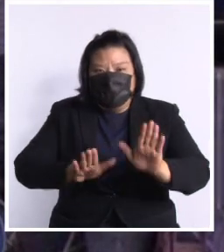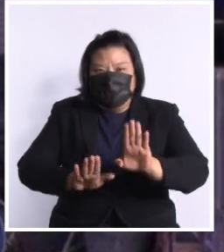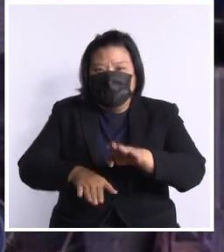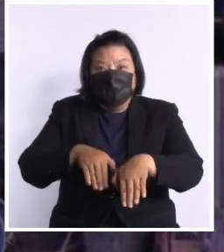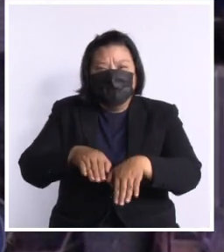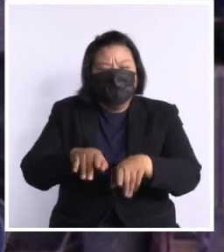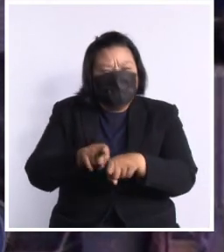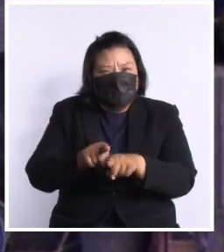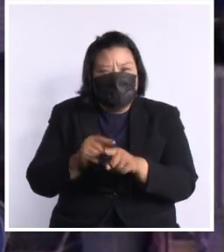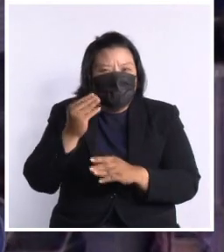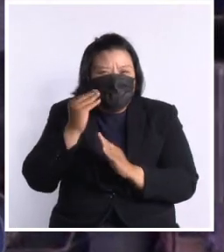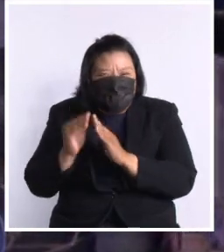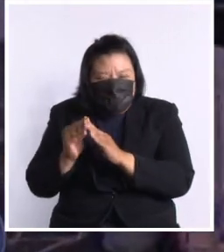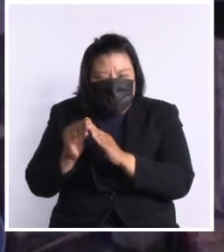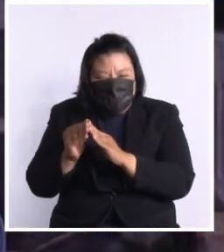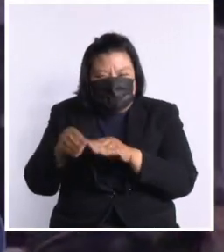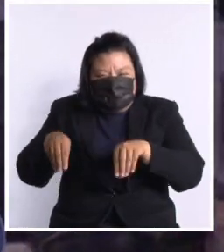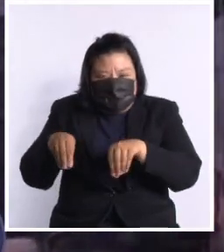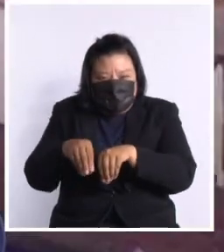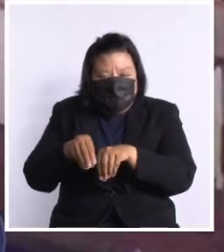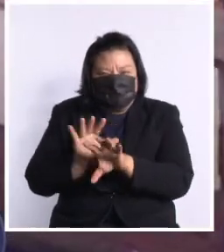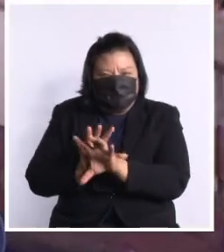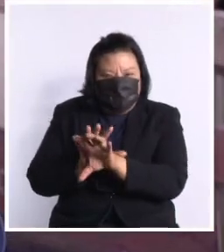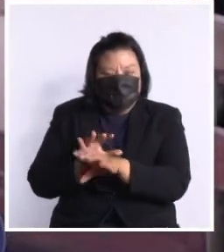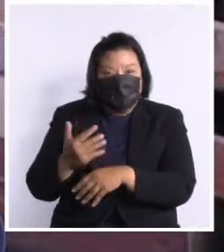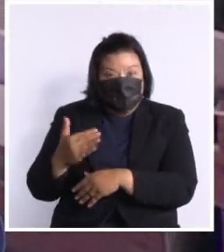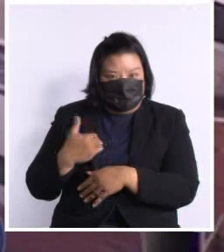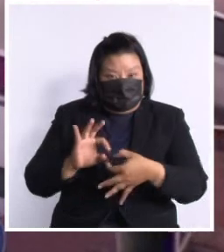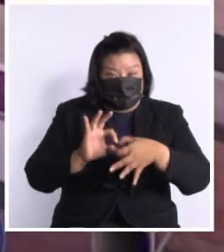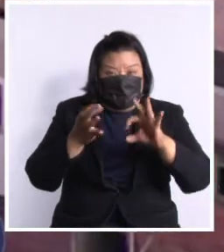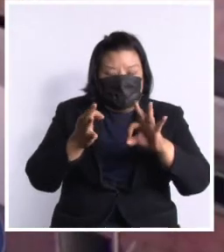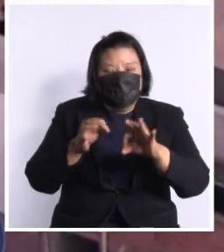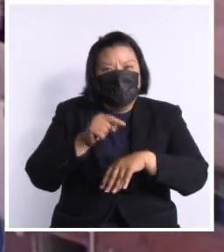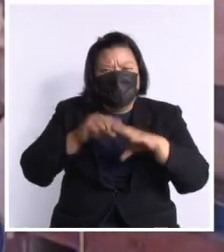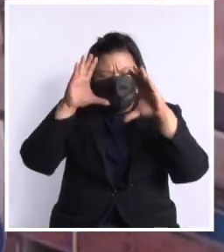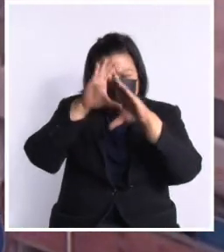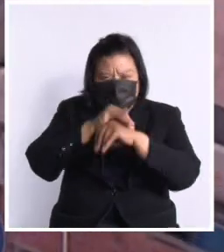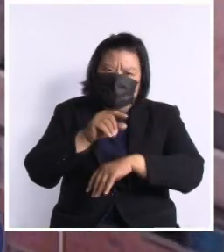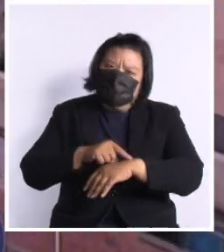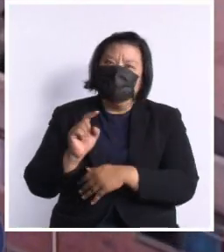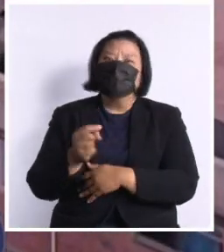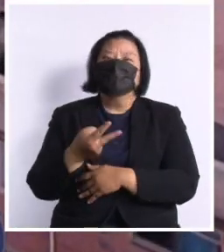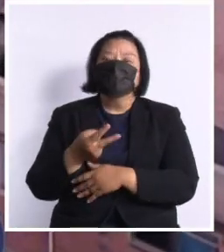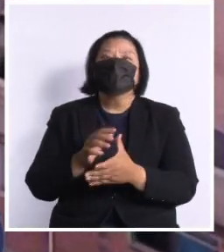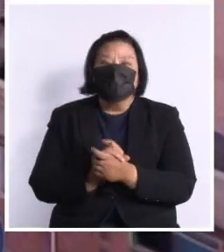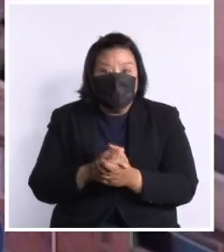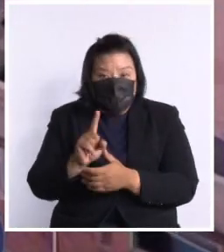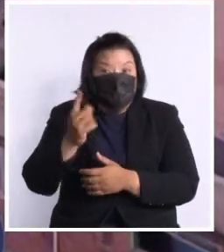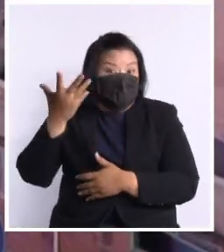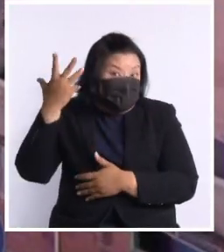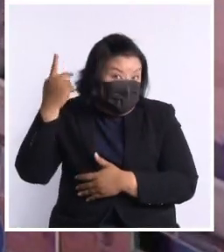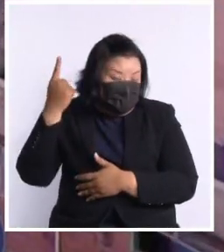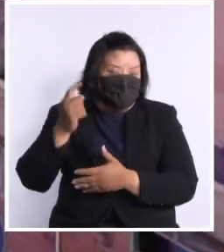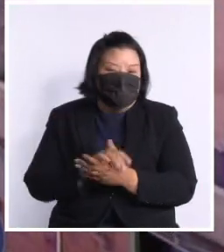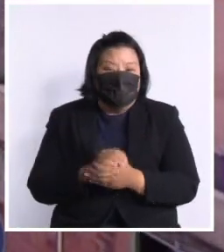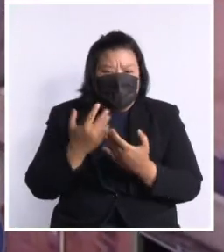dod Janeiroไฟไหม้นะครับก่อนจะผ่านพังถล่มลงมากลางดึกช่วงเวลาประมาณสักตี 2เมื่อวานนี้พูดเช่น